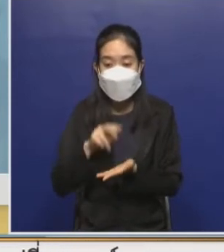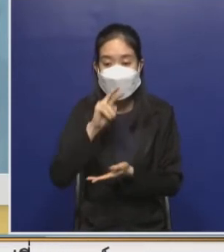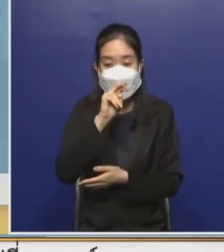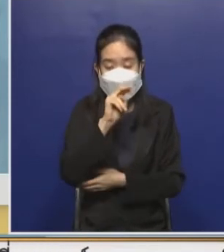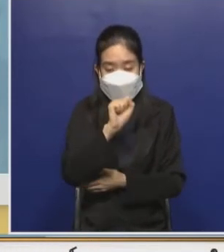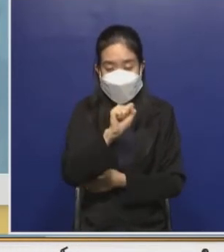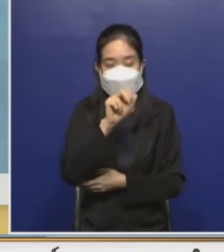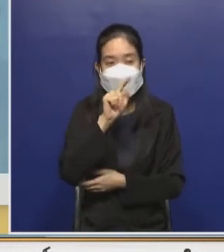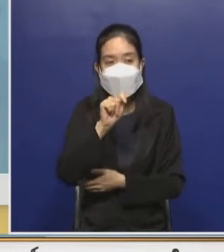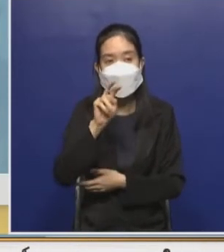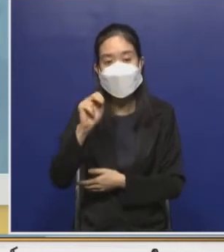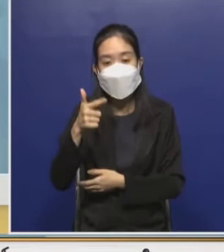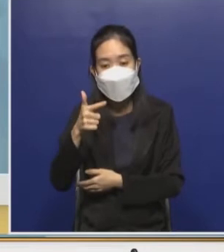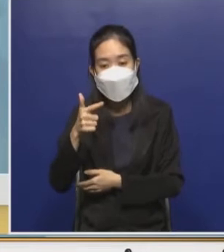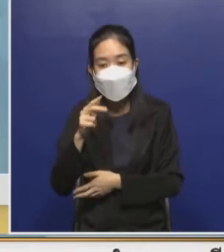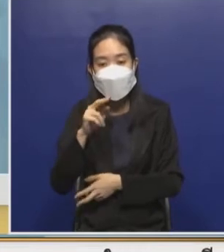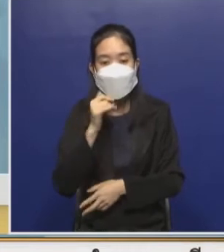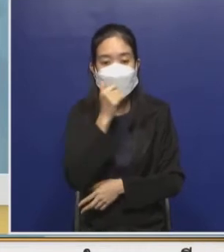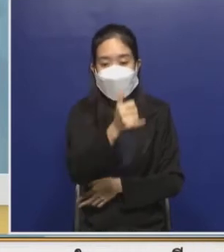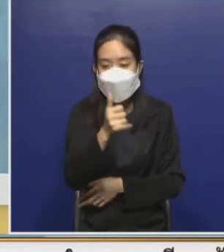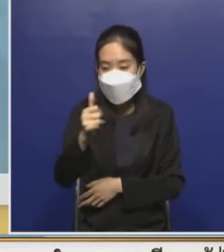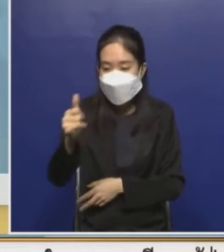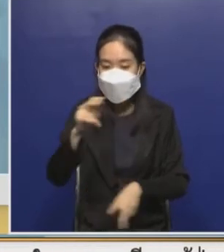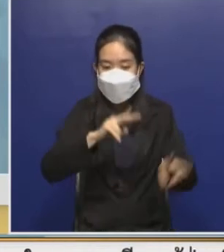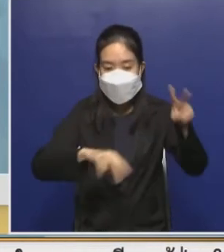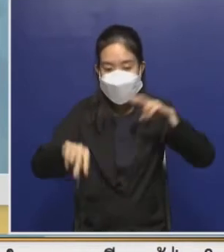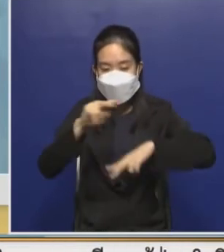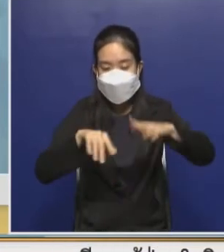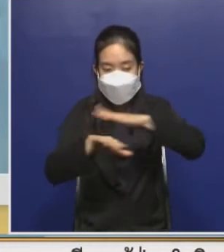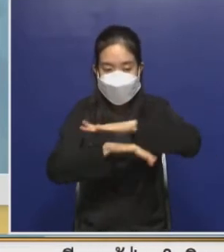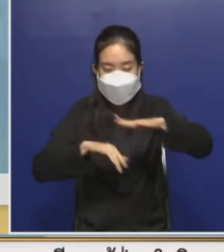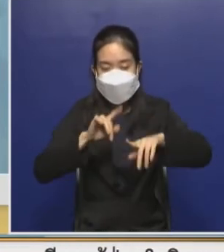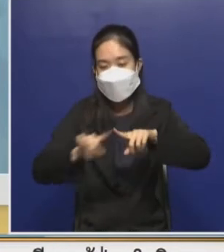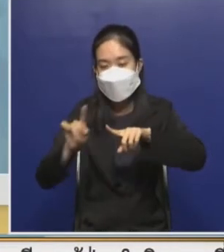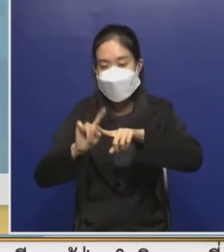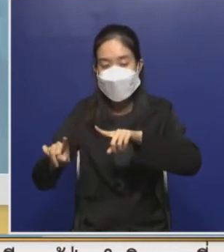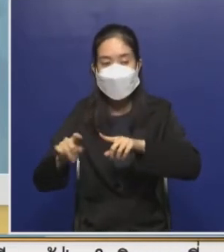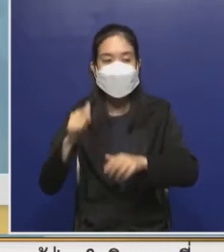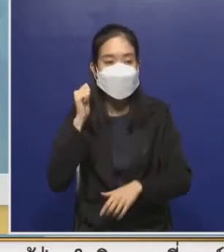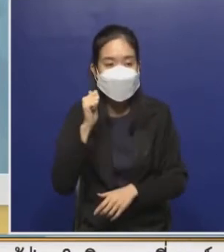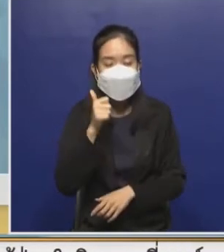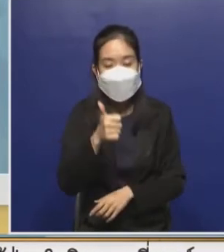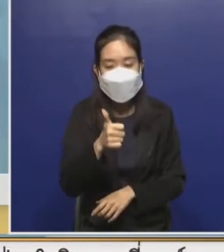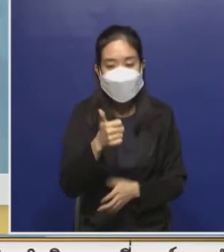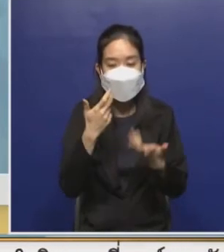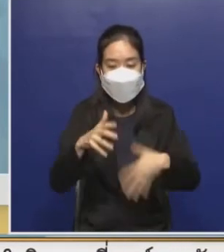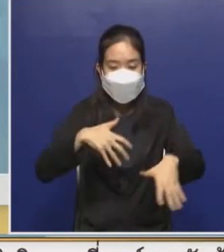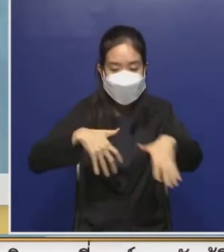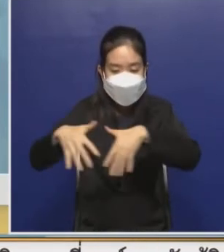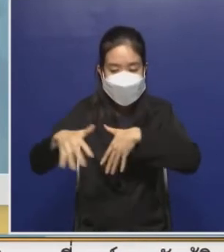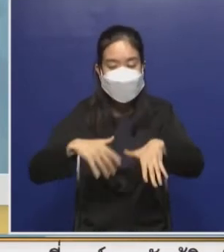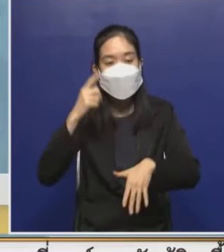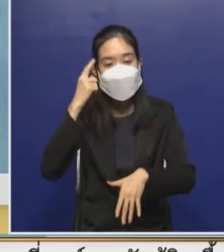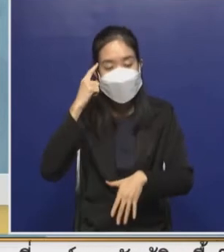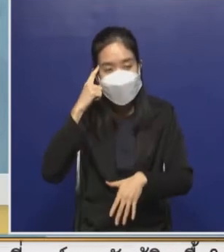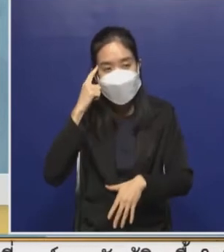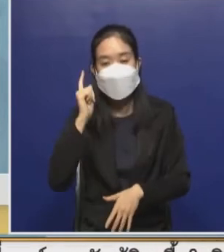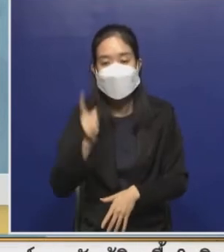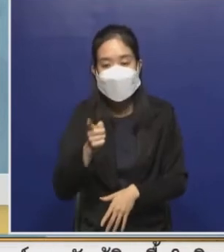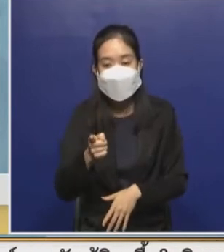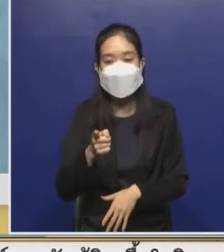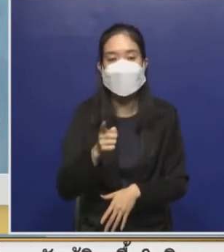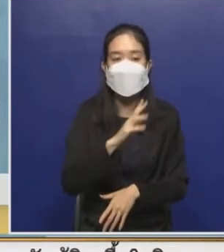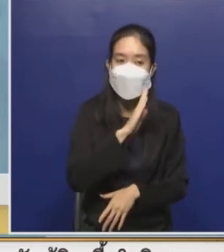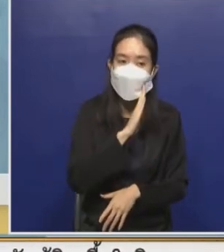การใช้งบประมาณรายปี วาเกิดผลดีอะไรบ้างกับพี่น้ประชาชนในพื้นที่จริงทั่วประเทศคร ทประทานคร